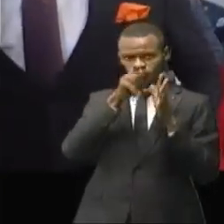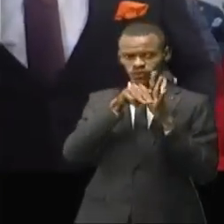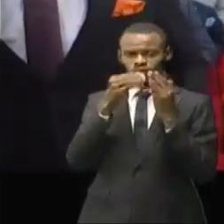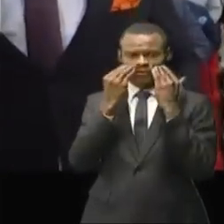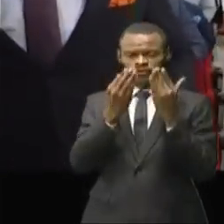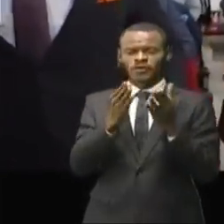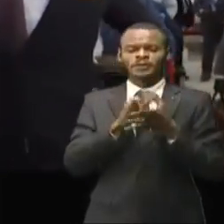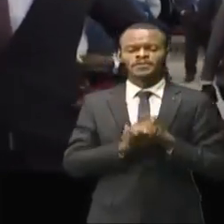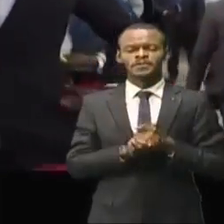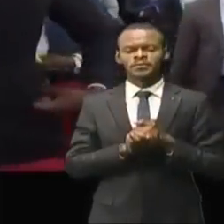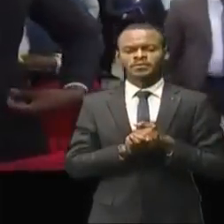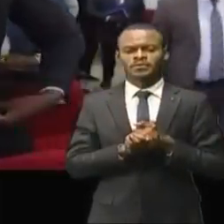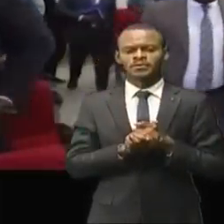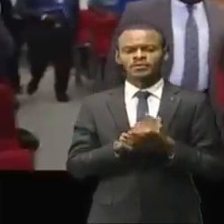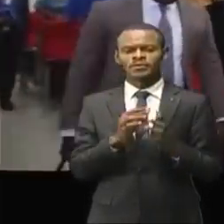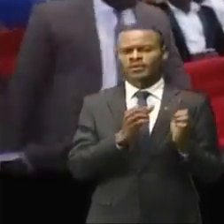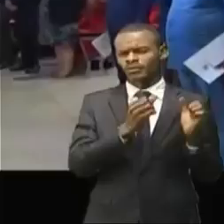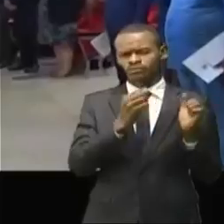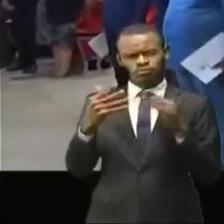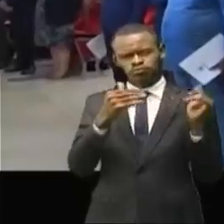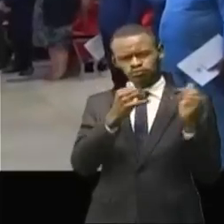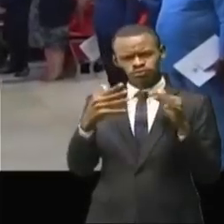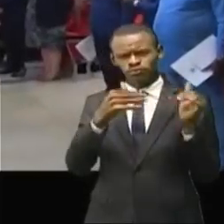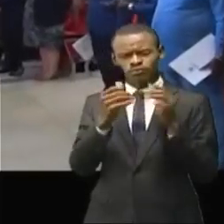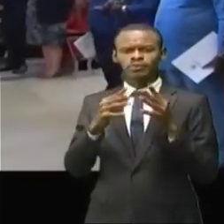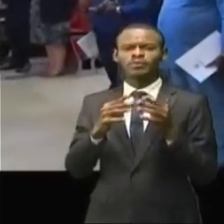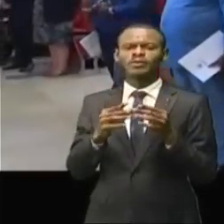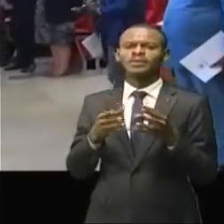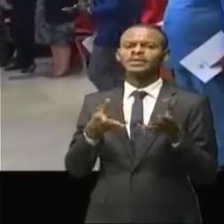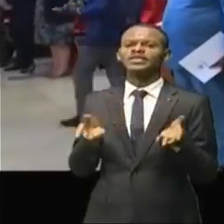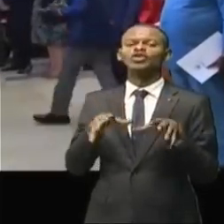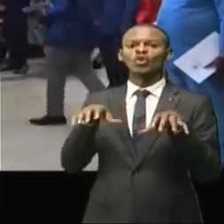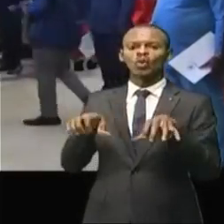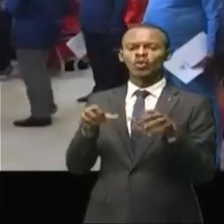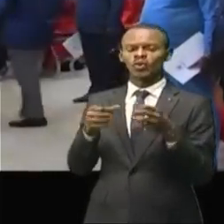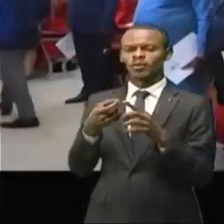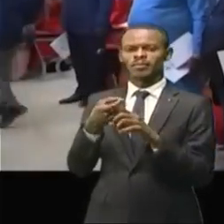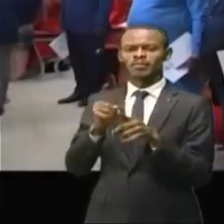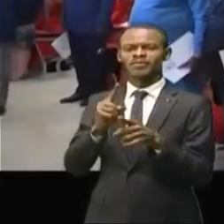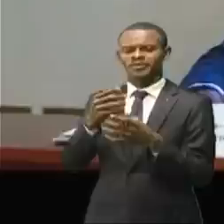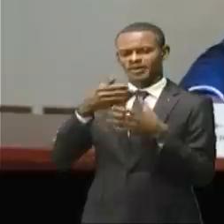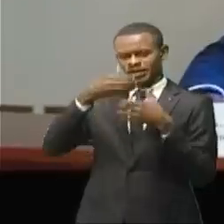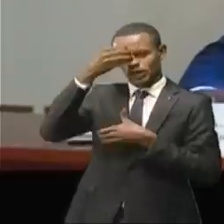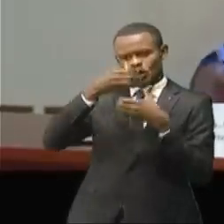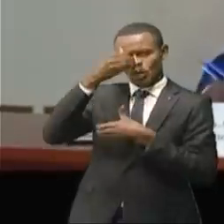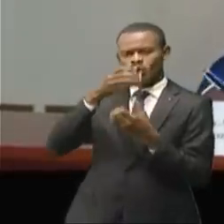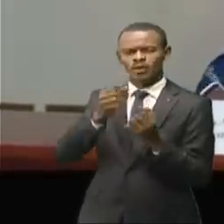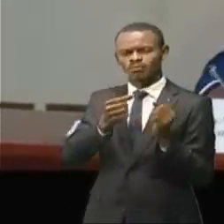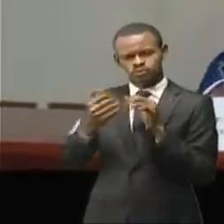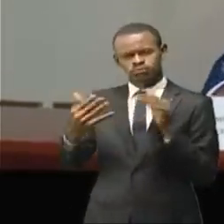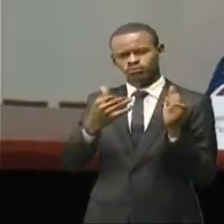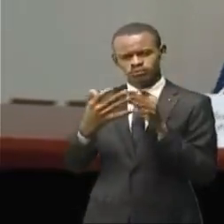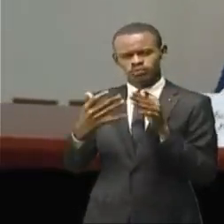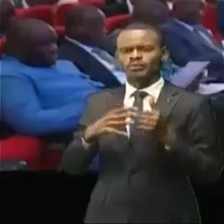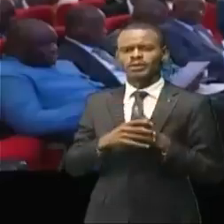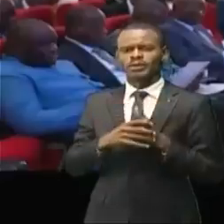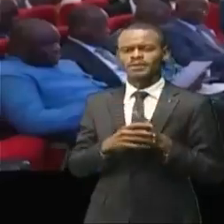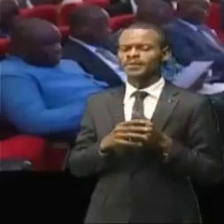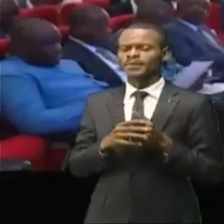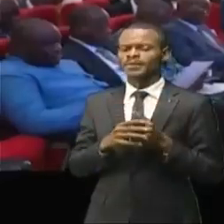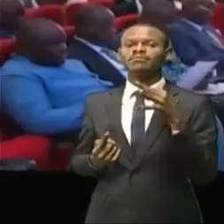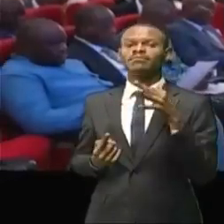la guerre imposée à la République démocratique du Congo par le Rwanda et à la base de la crise humanitaire dans l'est du